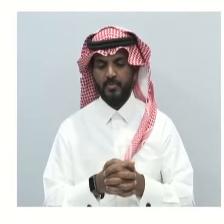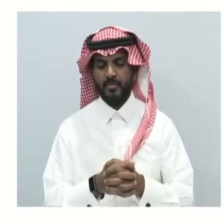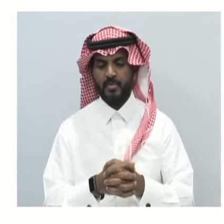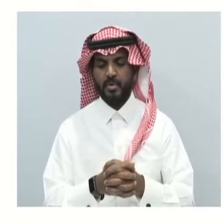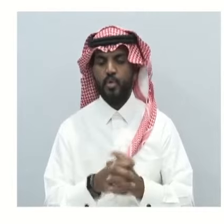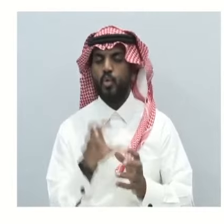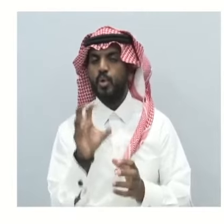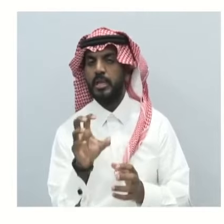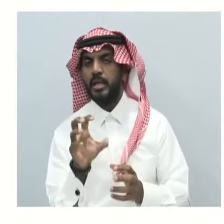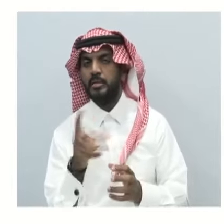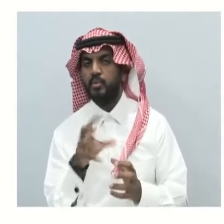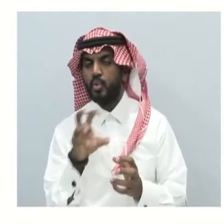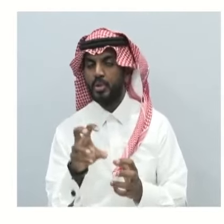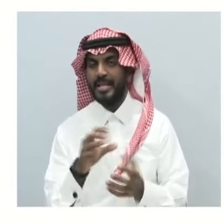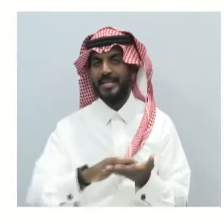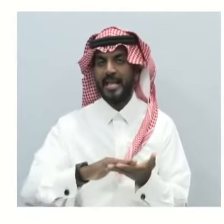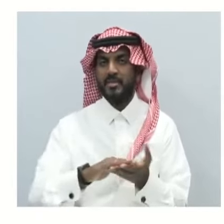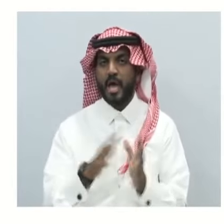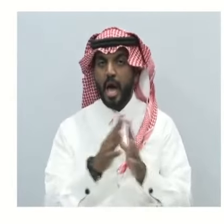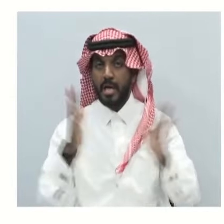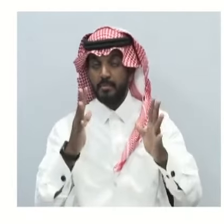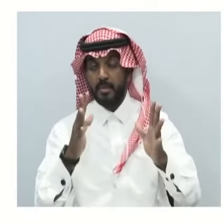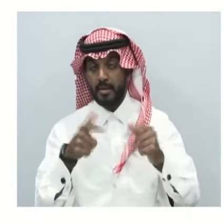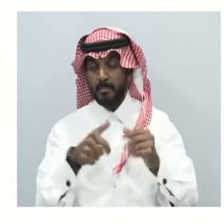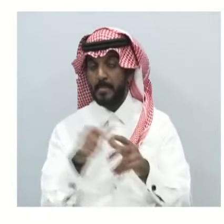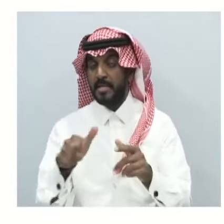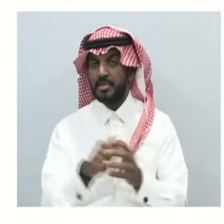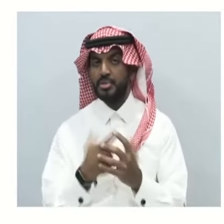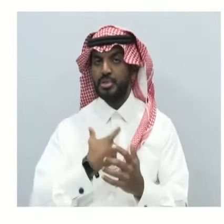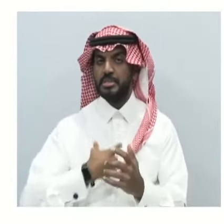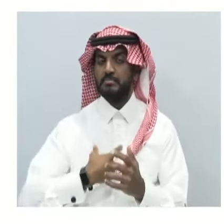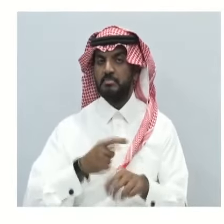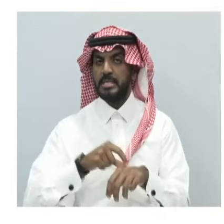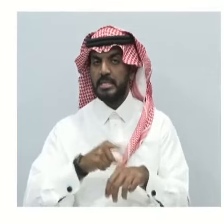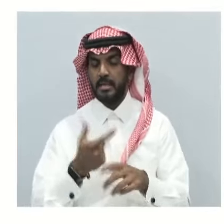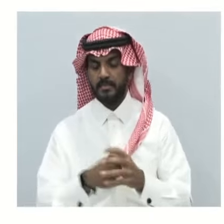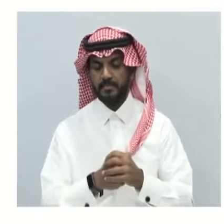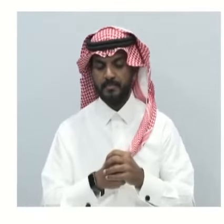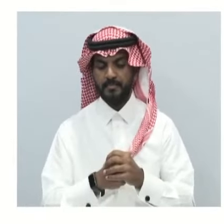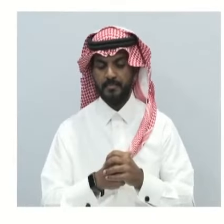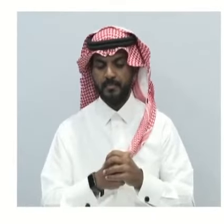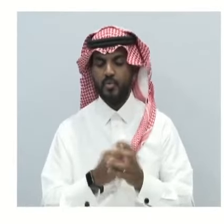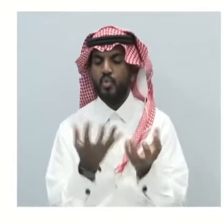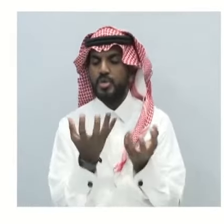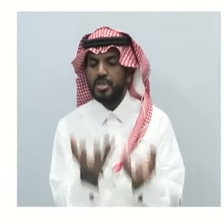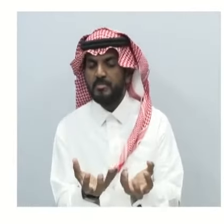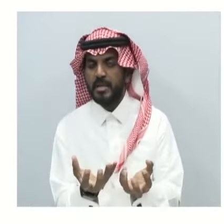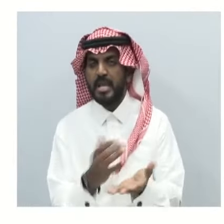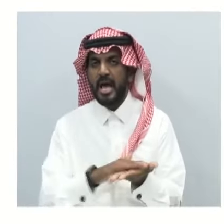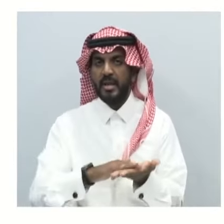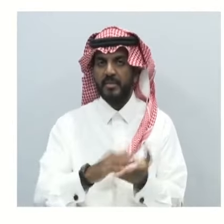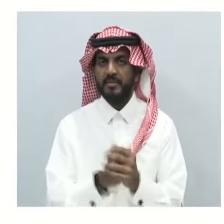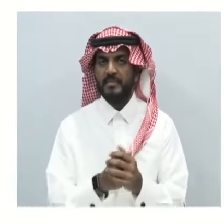ولان كتله الارض اضخم كثيرا من جسم الانسان فان قوه جذب الارض